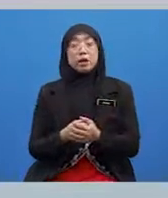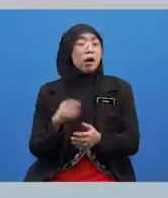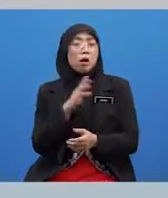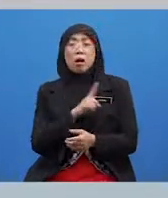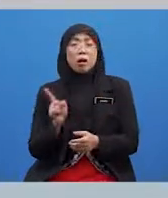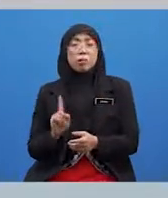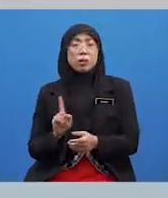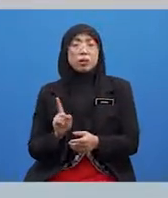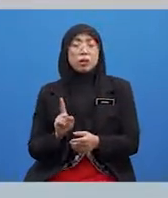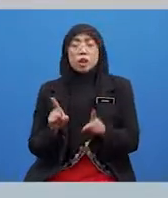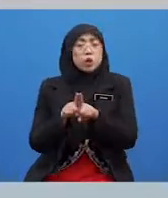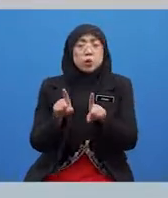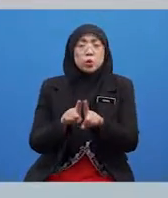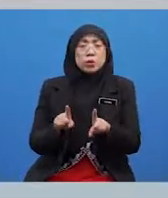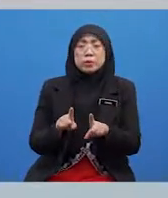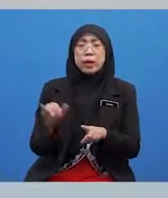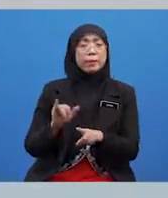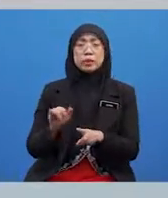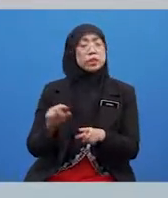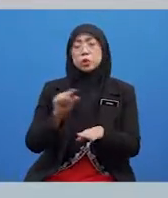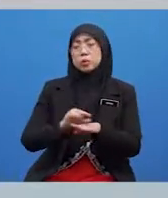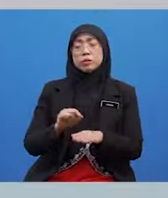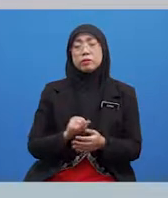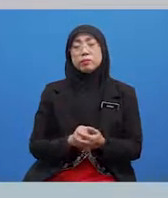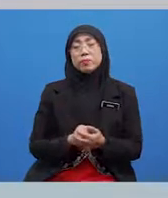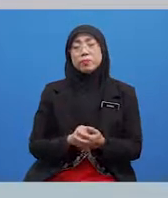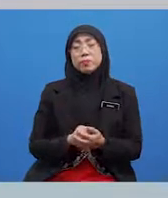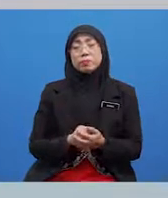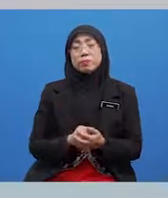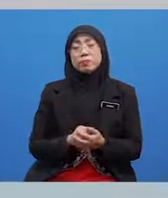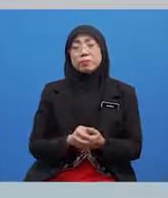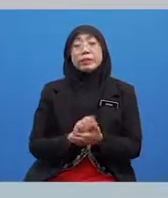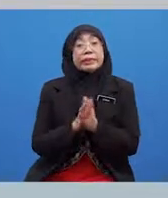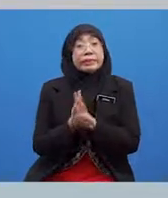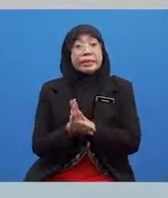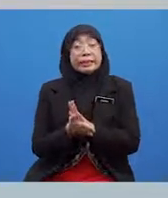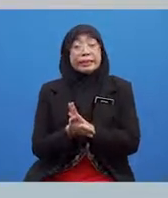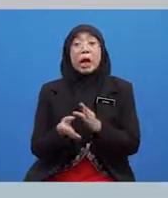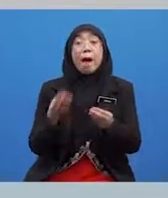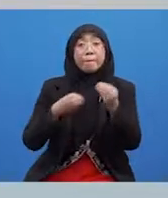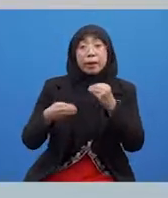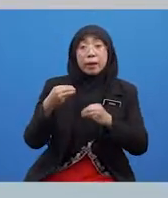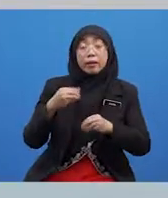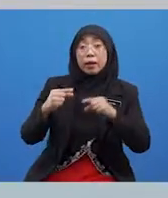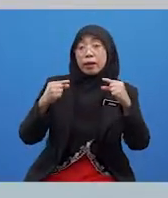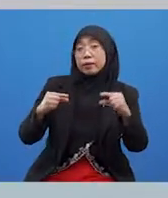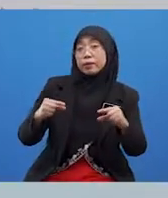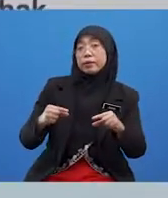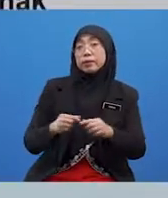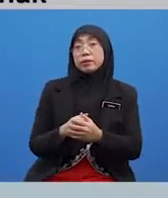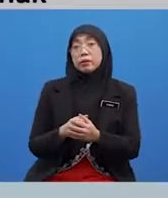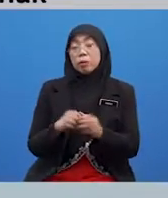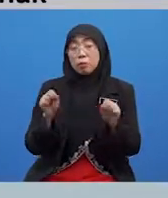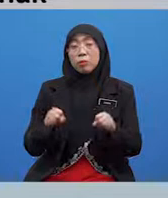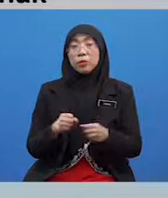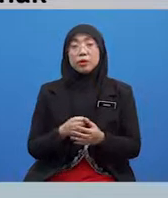unik dengan menggunakan pelbagai kemahirannya dalam sesuatu permainan. Dan yang terakhir, dalam